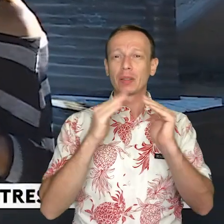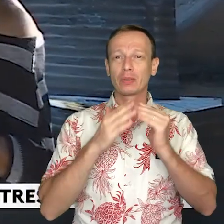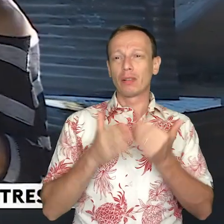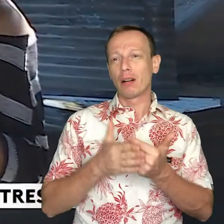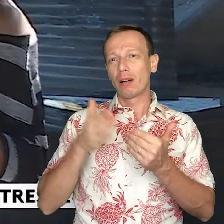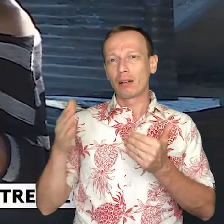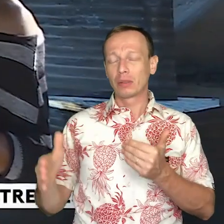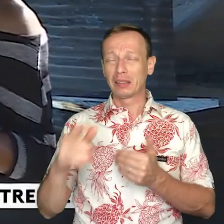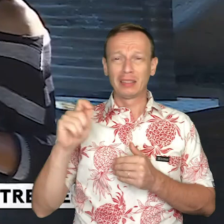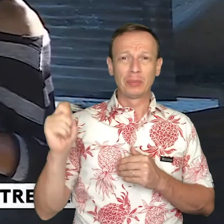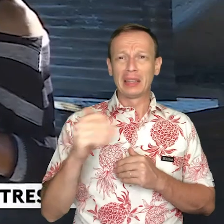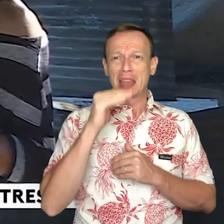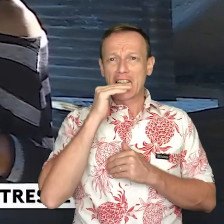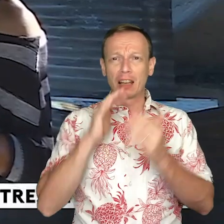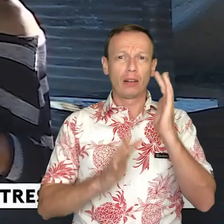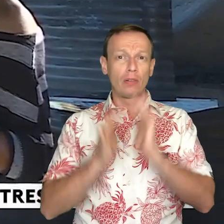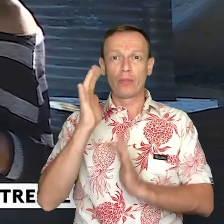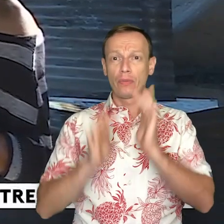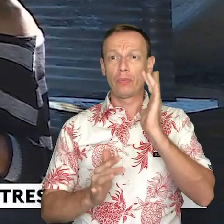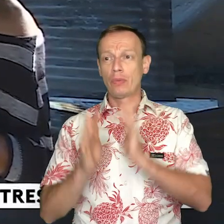la maison à côté a failli aussi